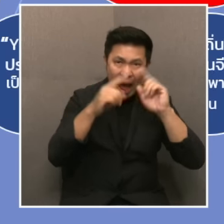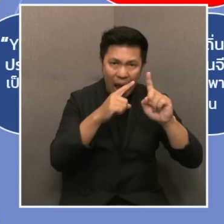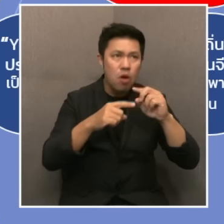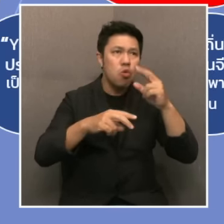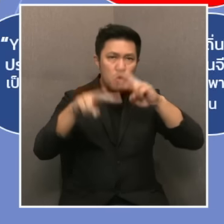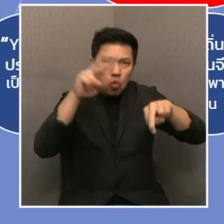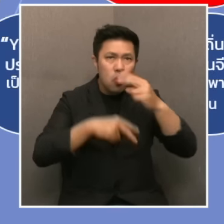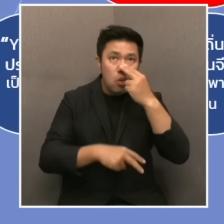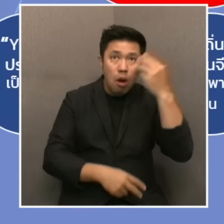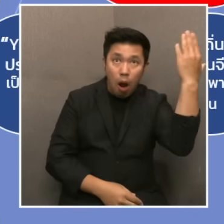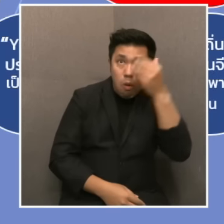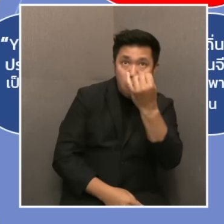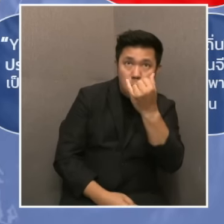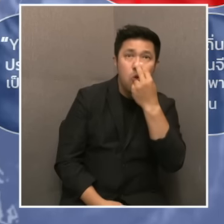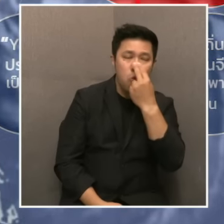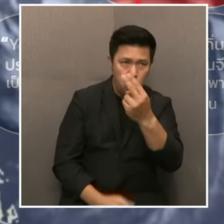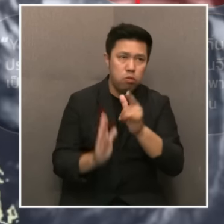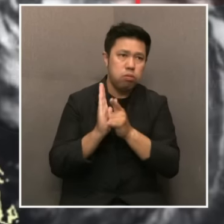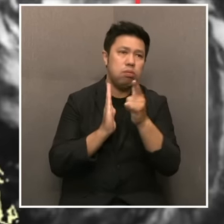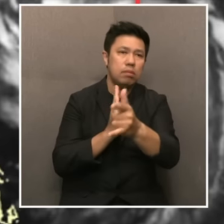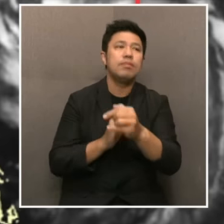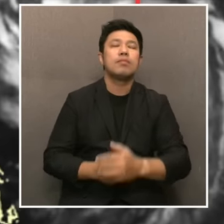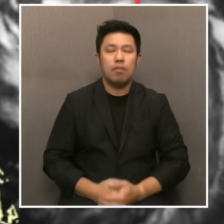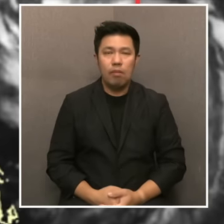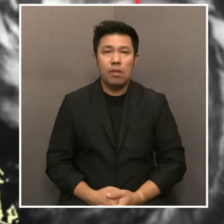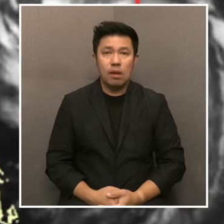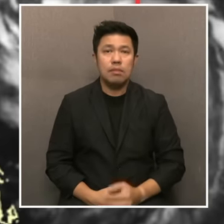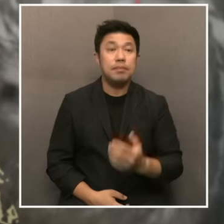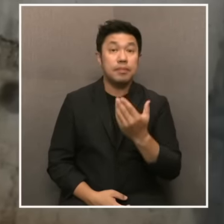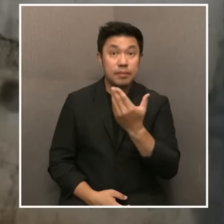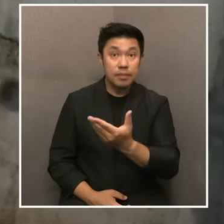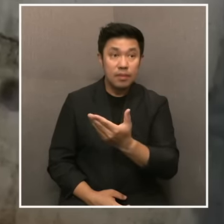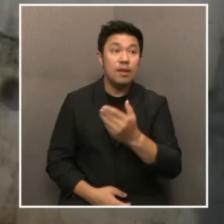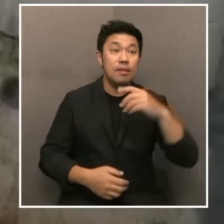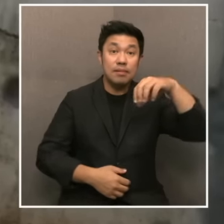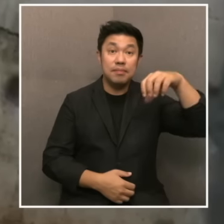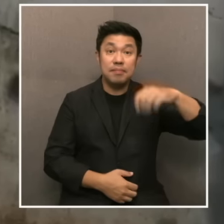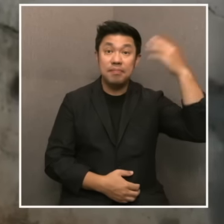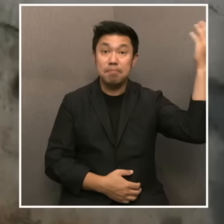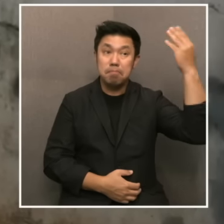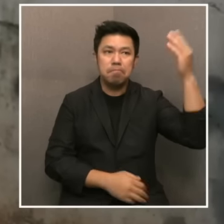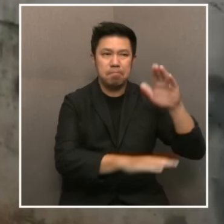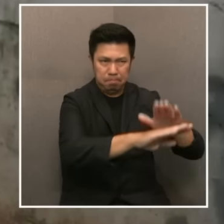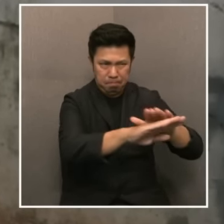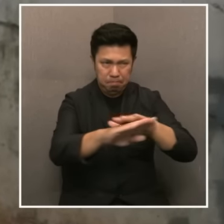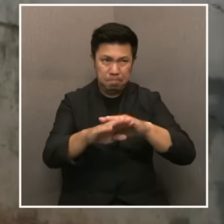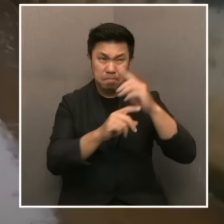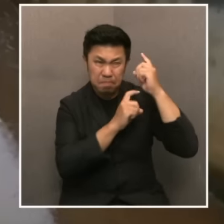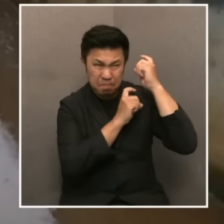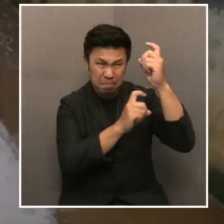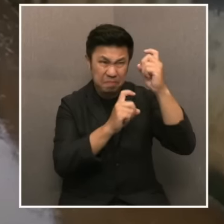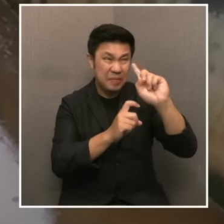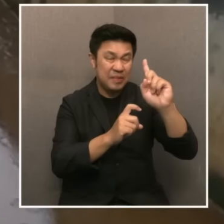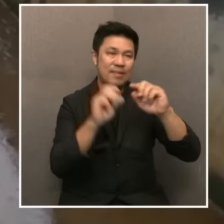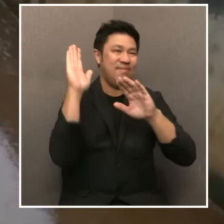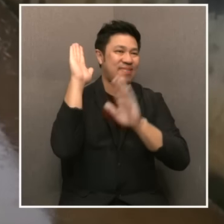อนออกเดินทางด้วยค่ะนอกจัดนี้ค่ะ กรมอุตุนยมวทยาก็ยังคงประกาศเตินอัตรายจากฝนตกหนกถึงหนักมากบร